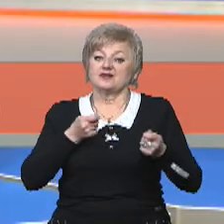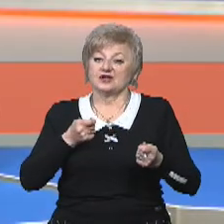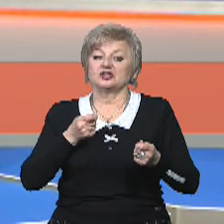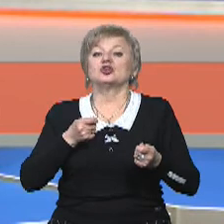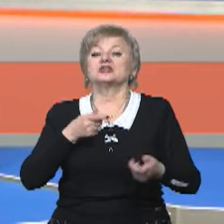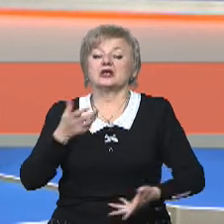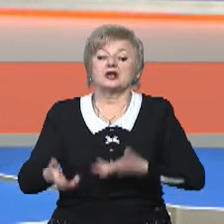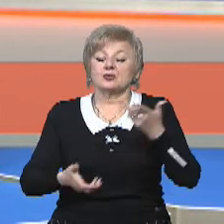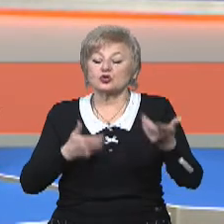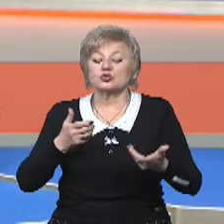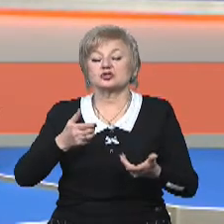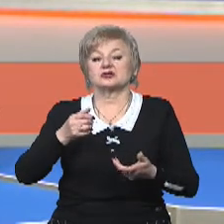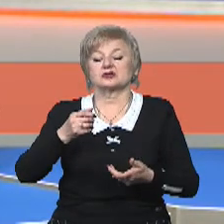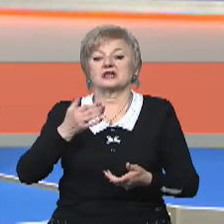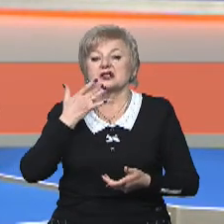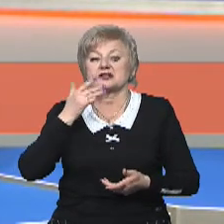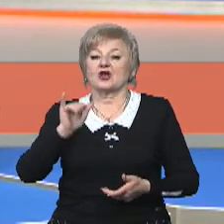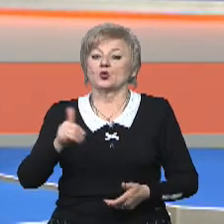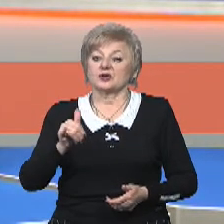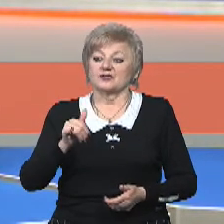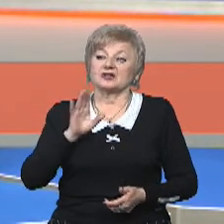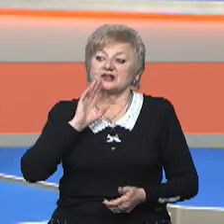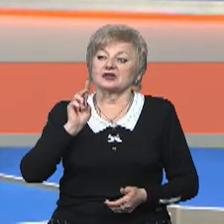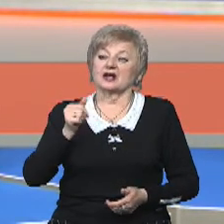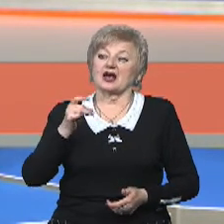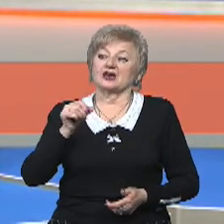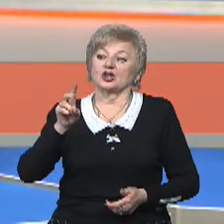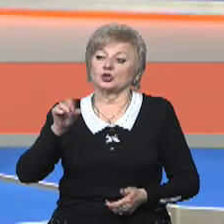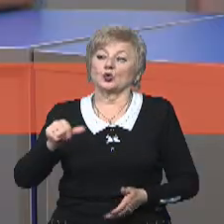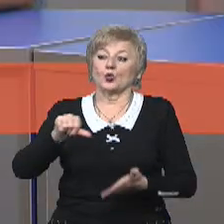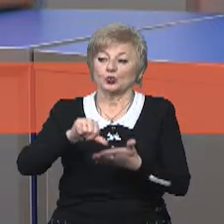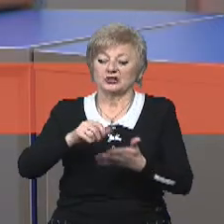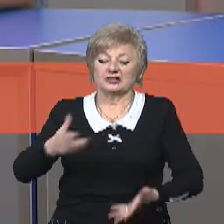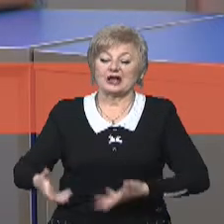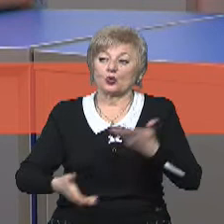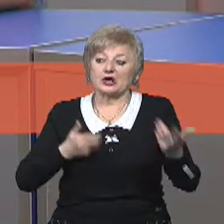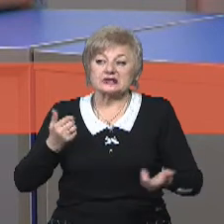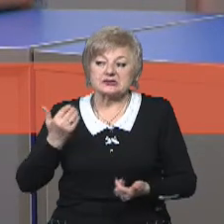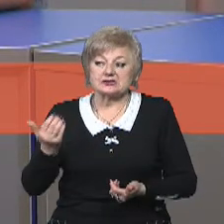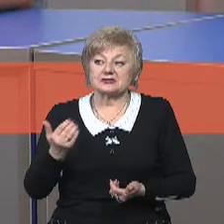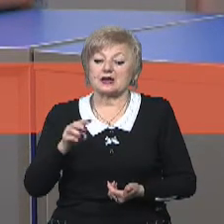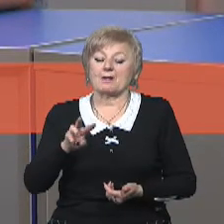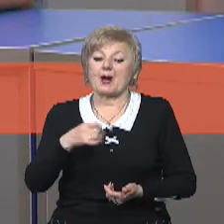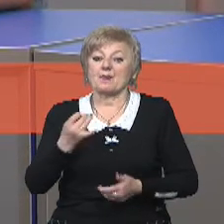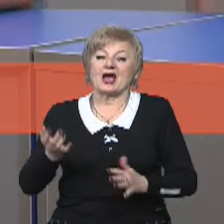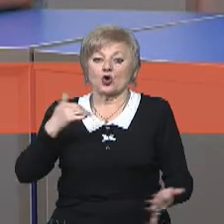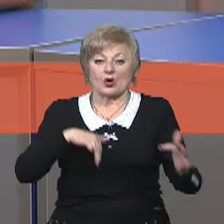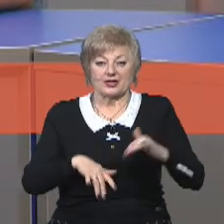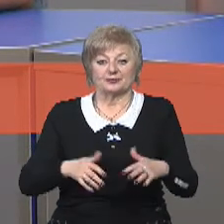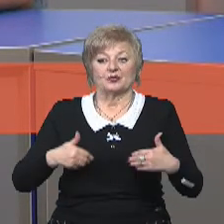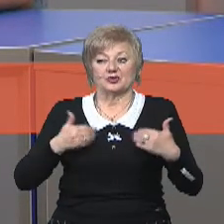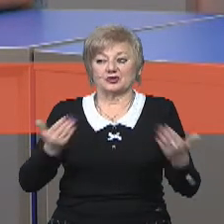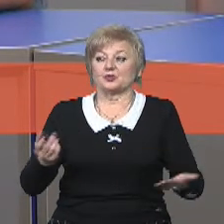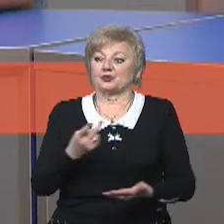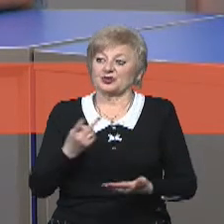лабораторії Запорізького національного університету, та Каріну Фурсу, учасницю археологічної експедиції на Мамай-горі. Вітаю, пане Геннадію,